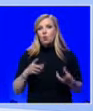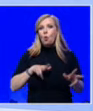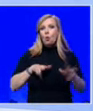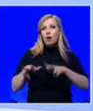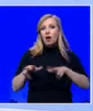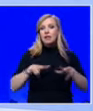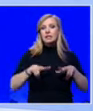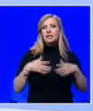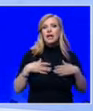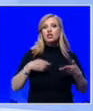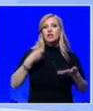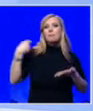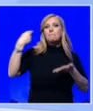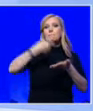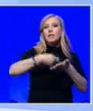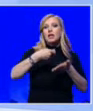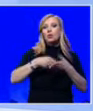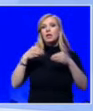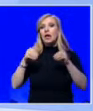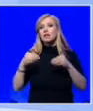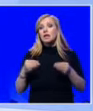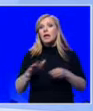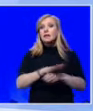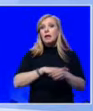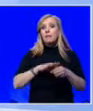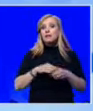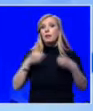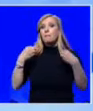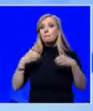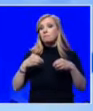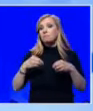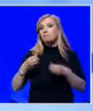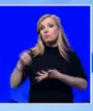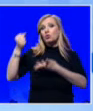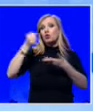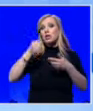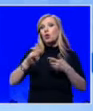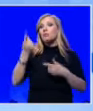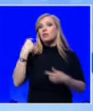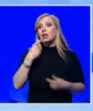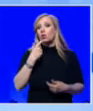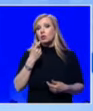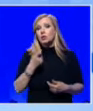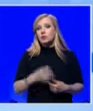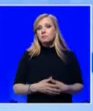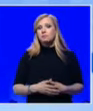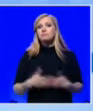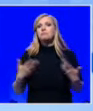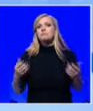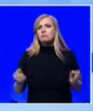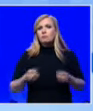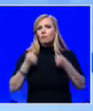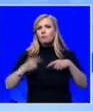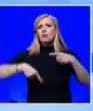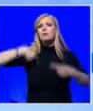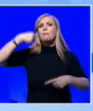организираме своите приходи и разходи на базата на продължение на бюджета от миналата година. Много бързо вие прескочихте рулетката с мандатите